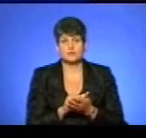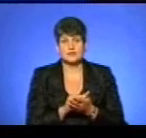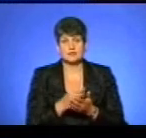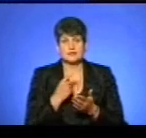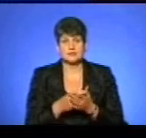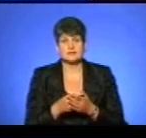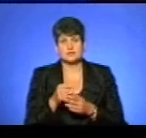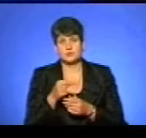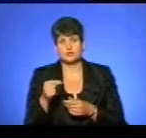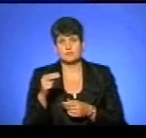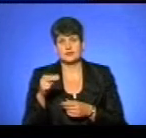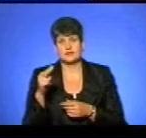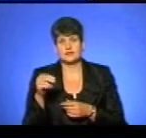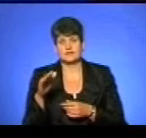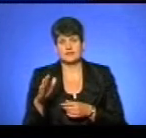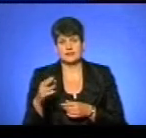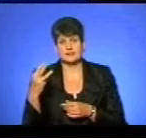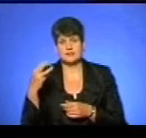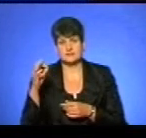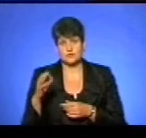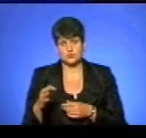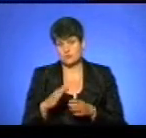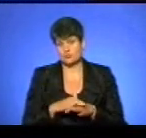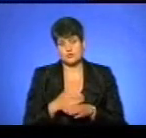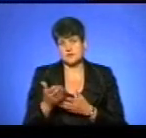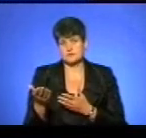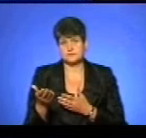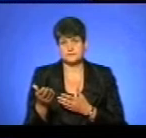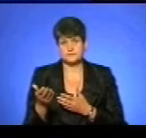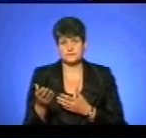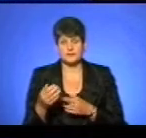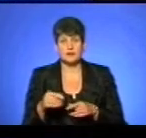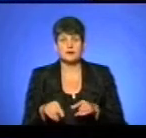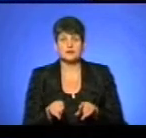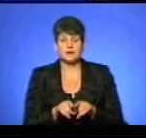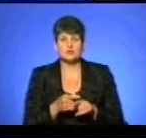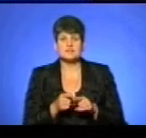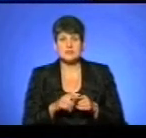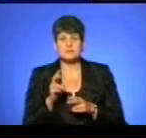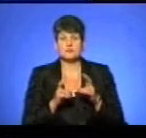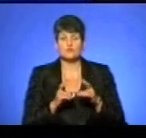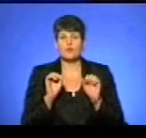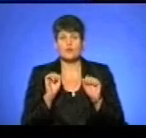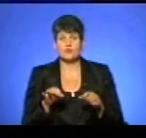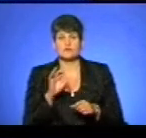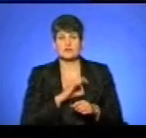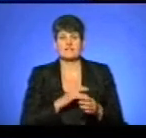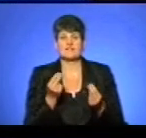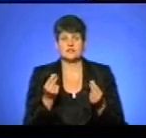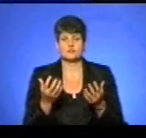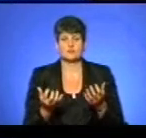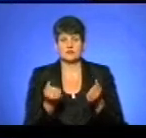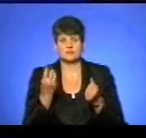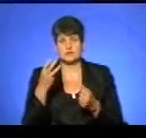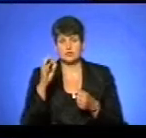За мінусом ПДВ 30%, будь ласка. Крім того, це підприємство може скористатися фінансовою підтримкою під